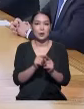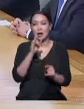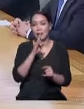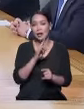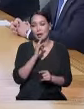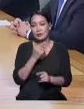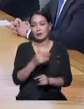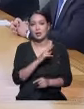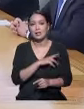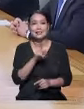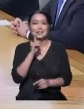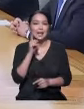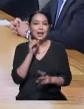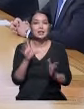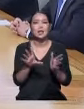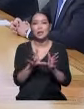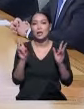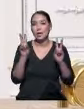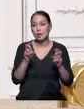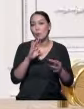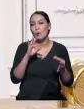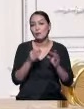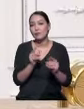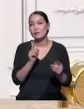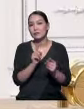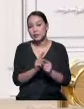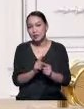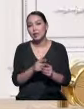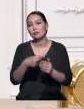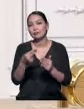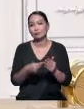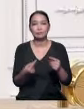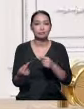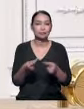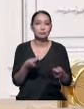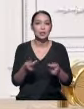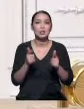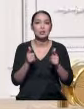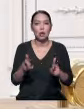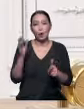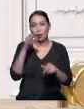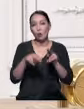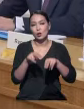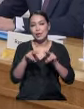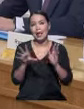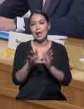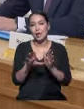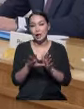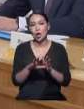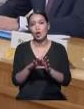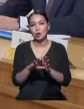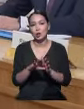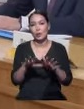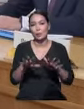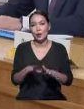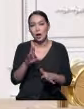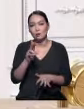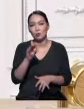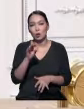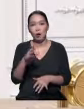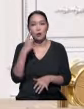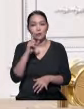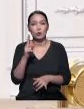сфере зеленой энергетики. По итогам встречи подписано межправительственное соглашение по строительству энергообъекта. Касым Жомарт Токаев подчеркнул,